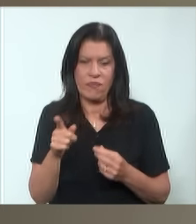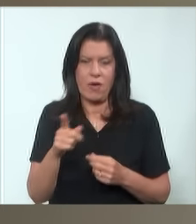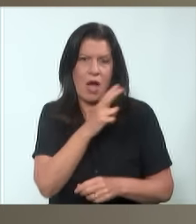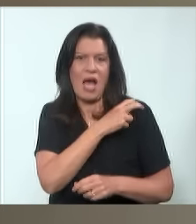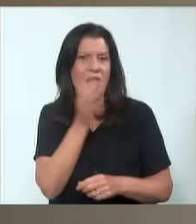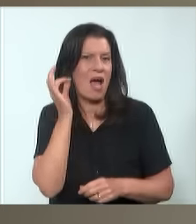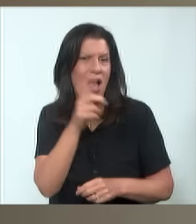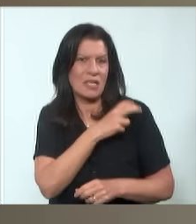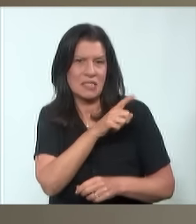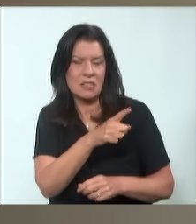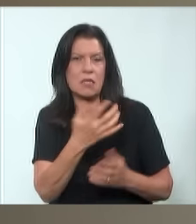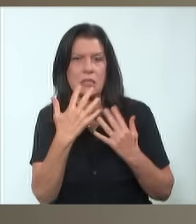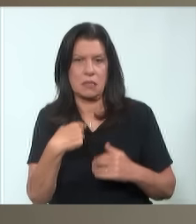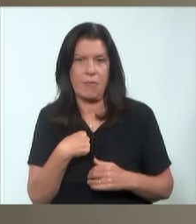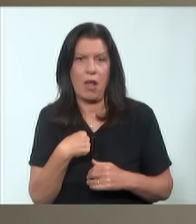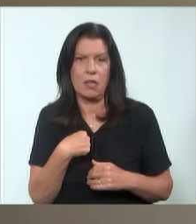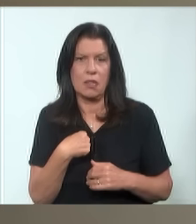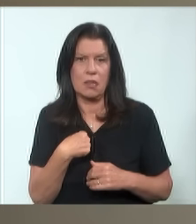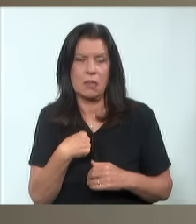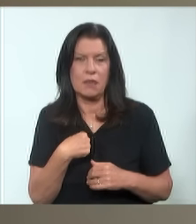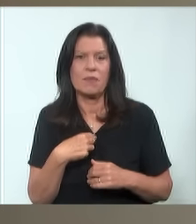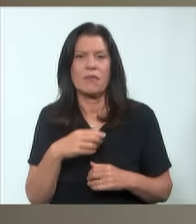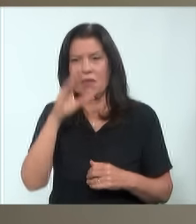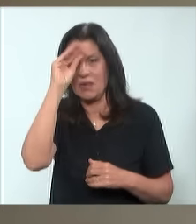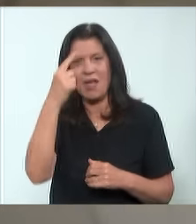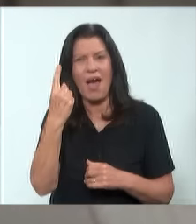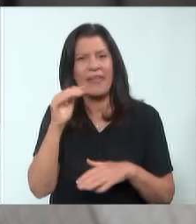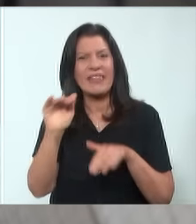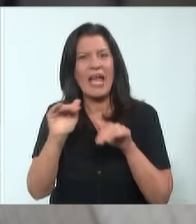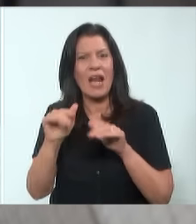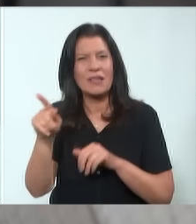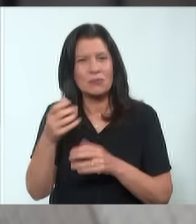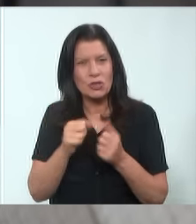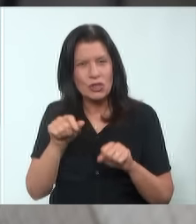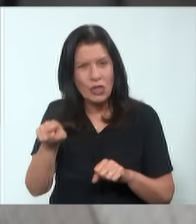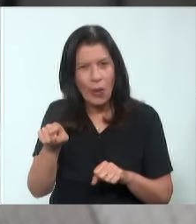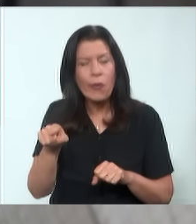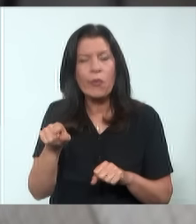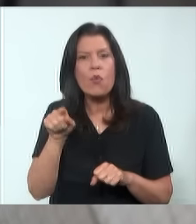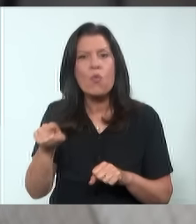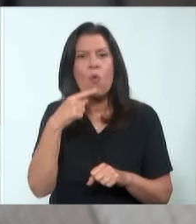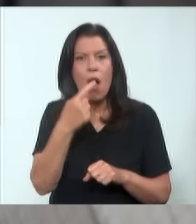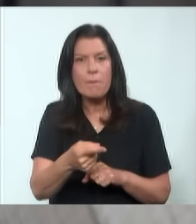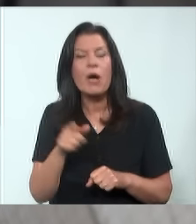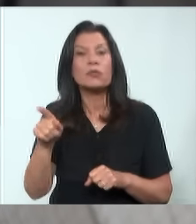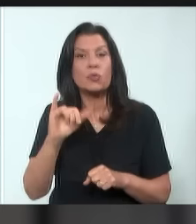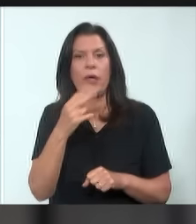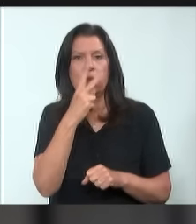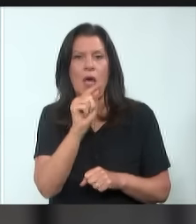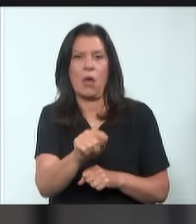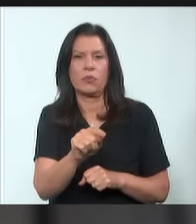אותה זה אחד התאילנדים ששוחררו. הוא בעצם אמר שהוא ראה אותה בשני